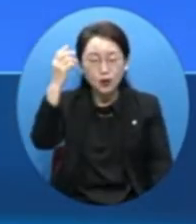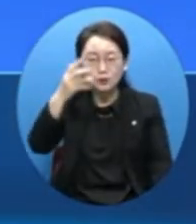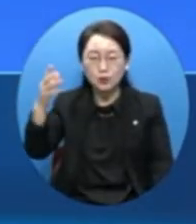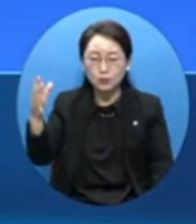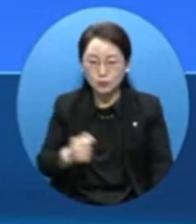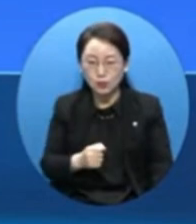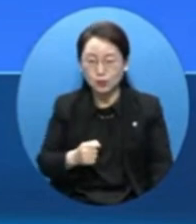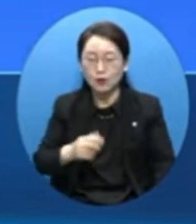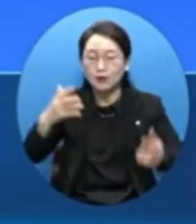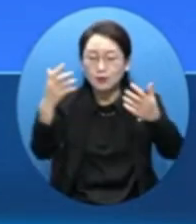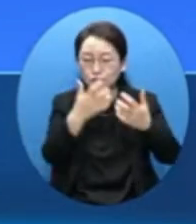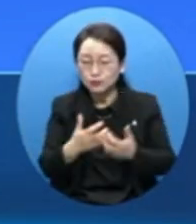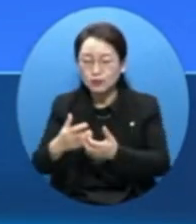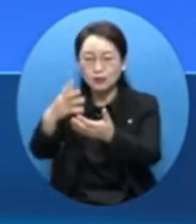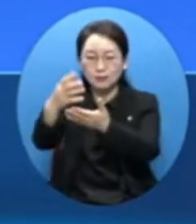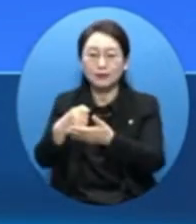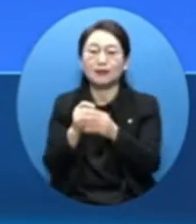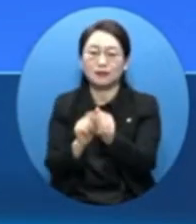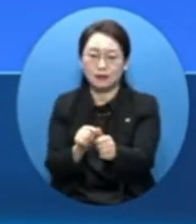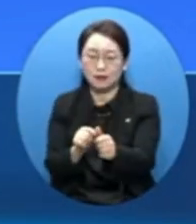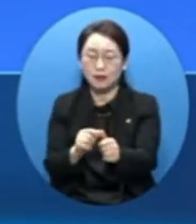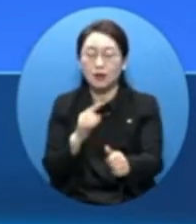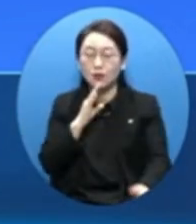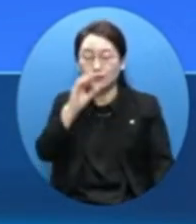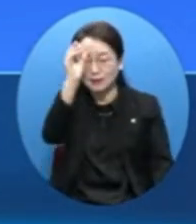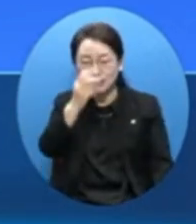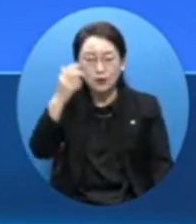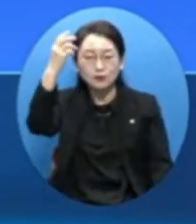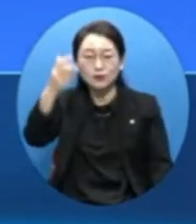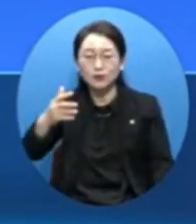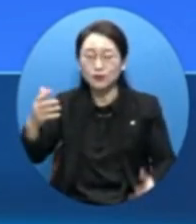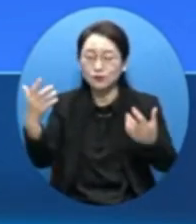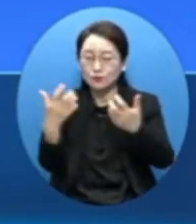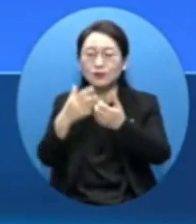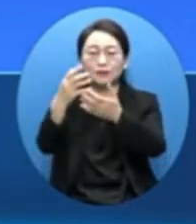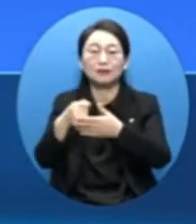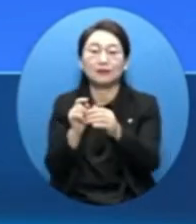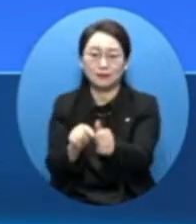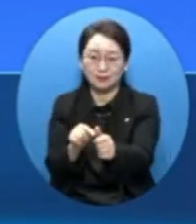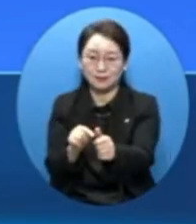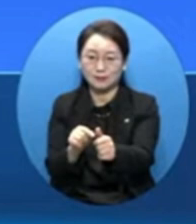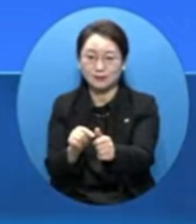성령으로 충만함을 받으라. 오직 성령으로 충만함을 받으라.